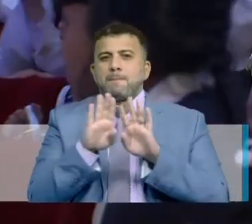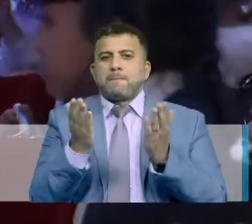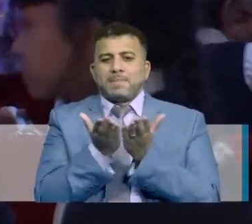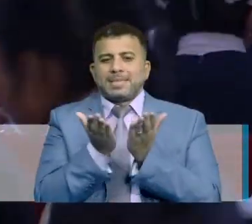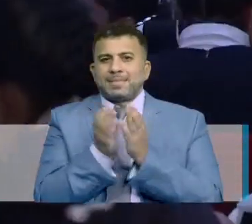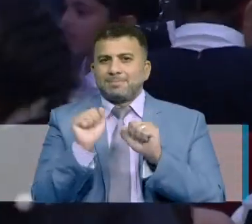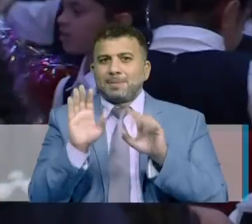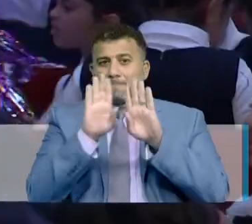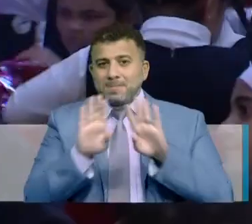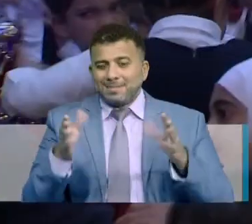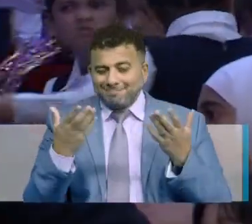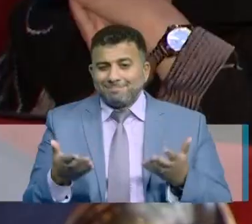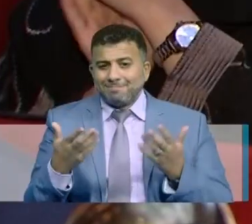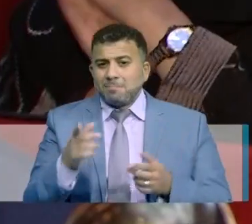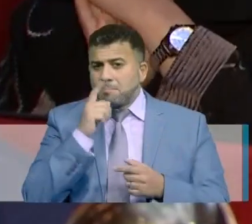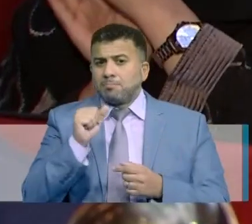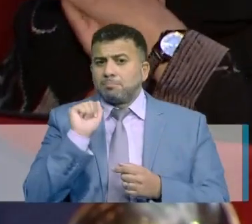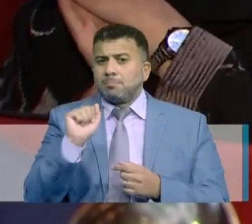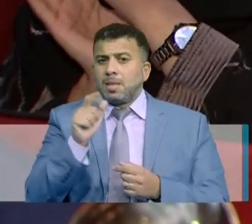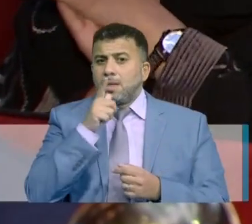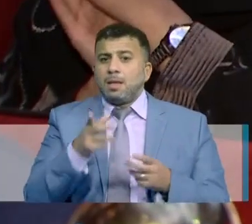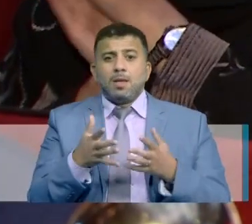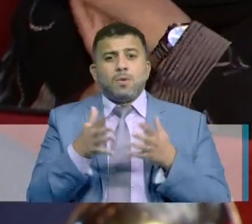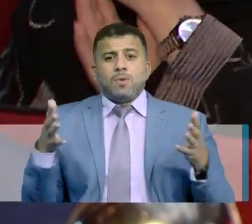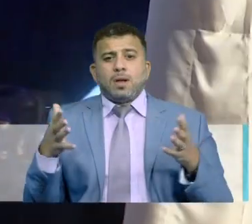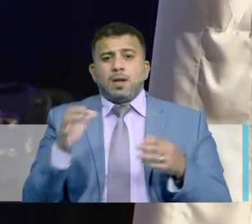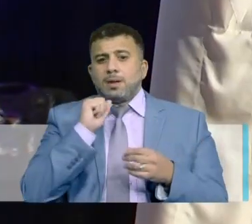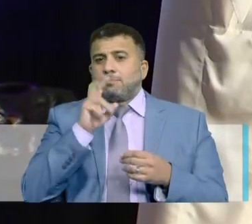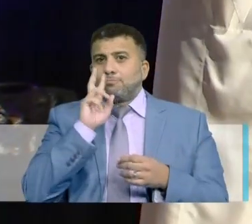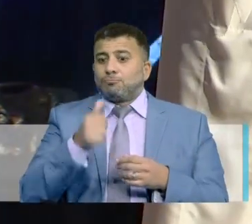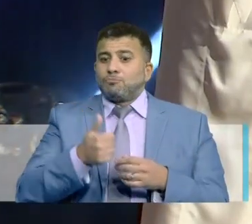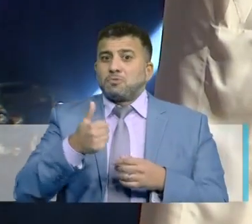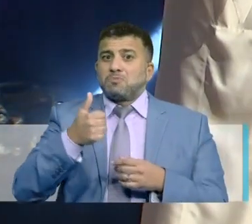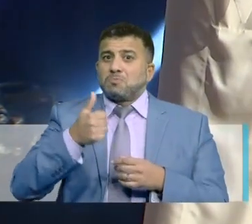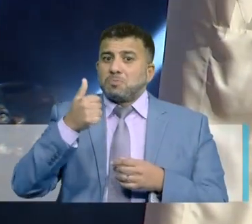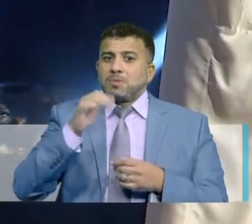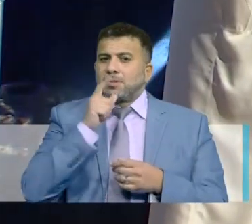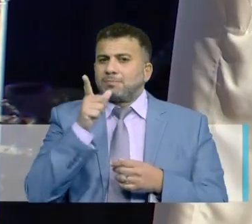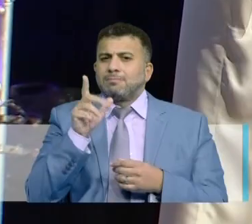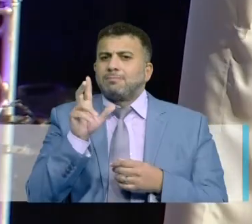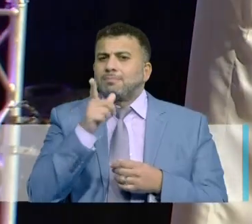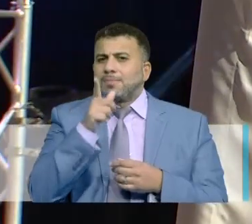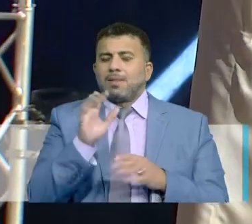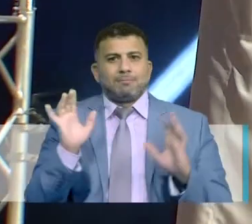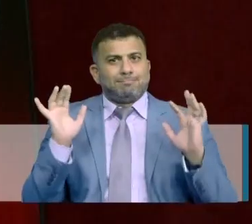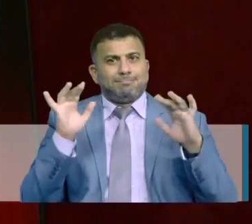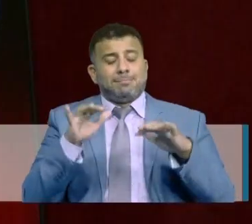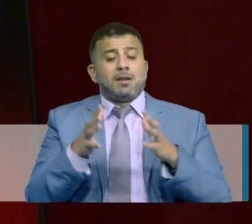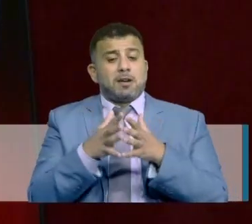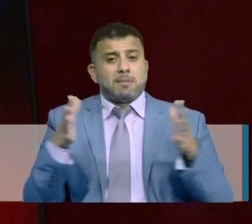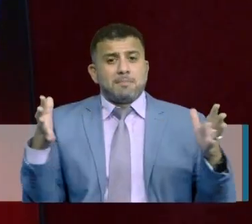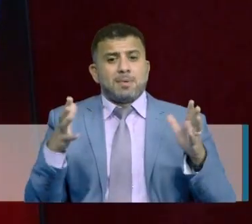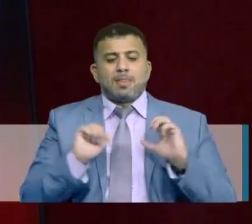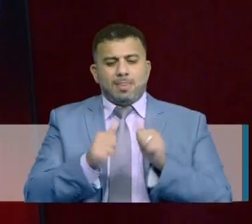خلال جميع نسخه في تتويج رحلة حافلة بالتجارب والإنجازات، وهو ما يعكسه الإقبال الكبير